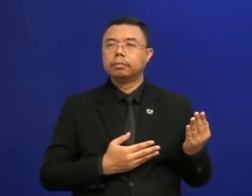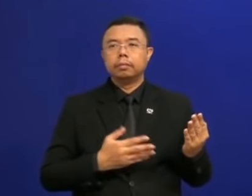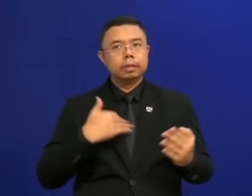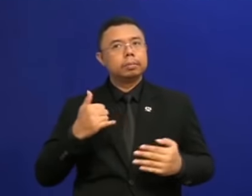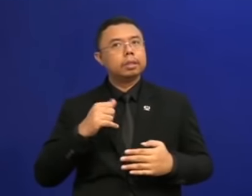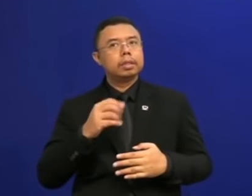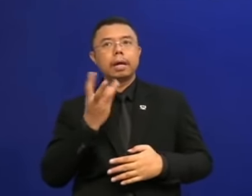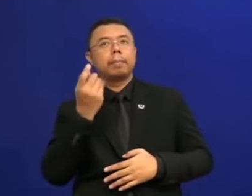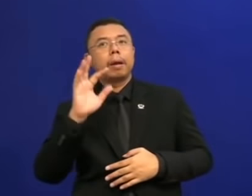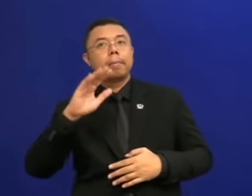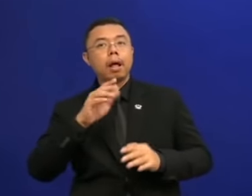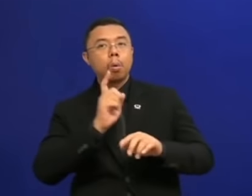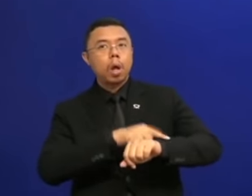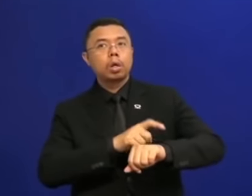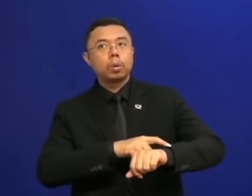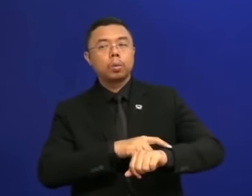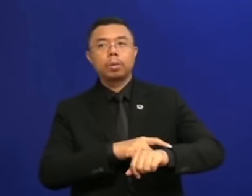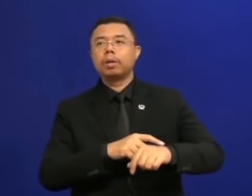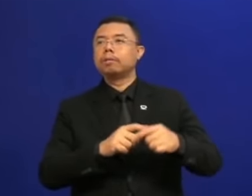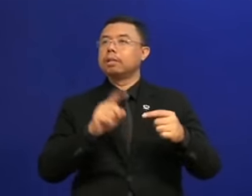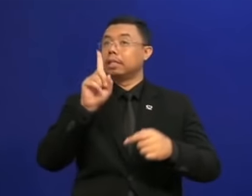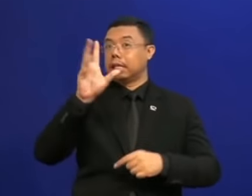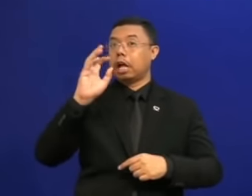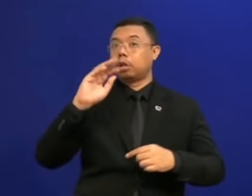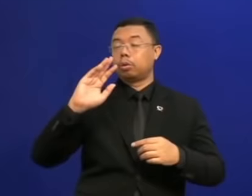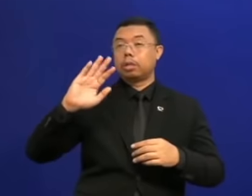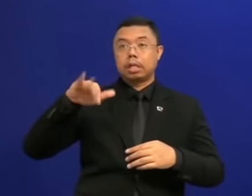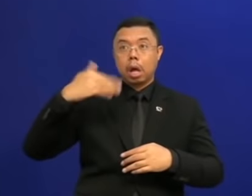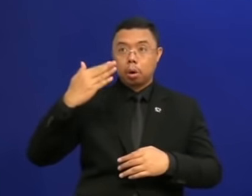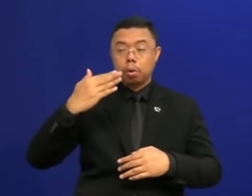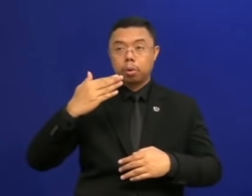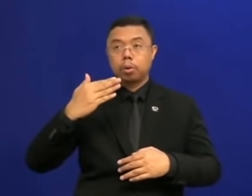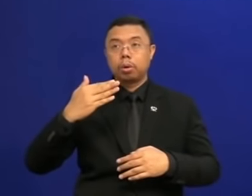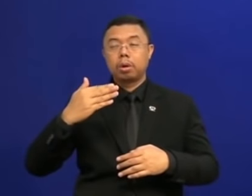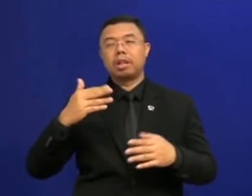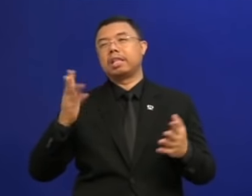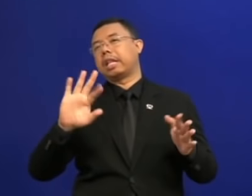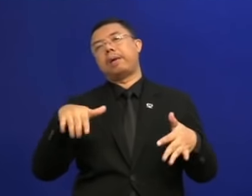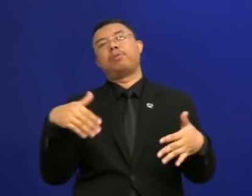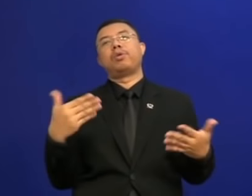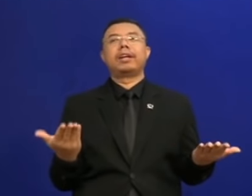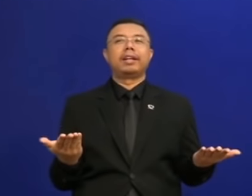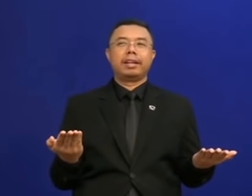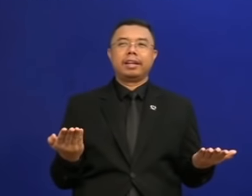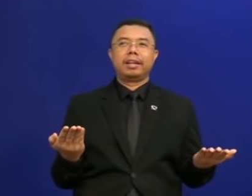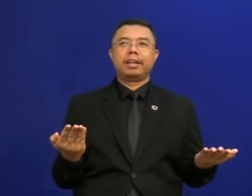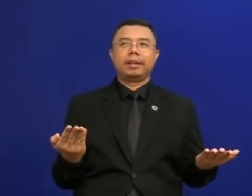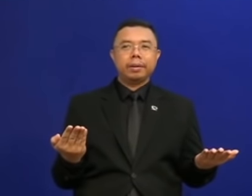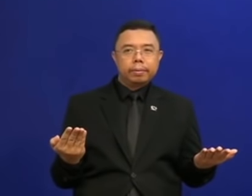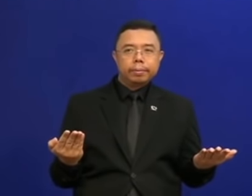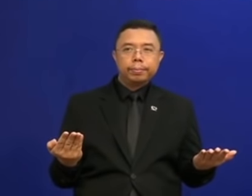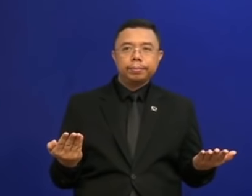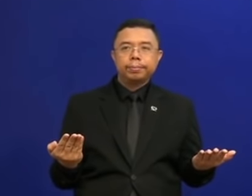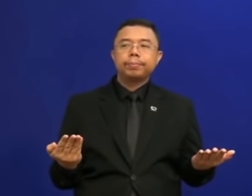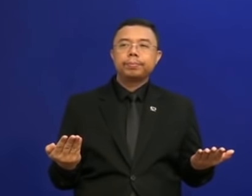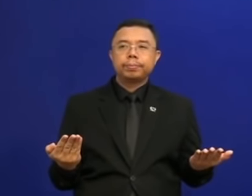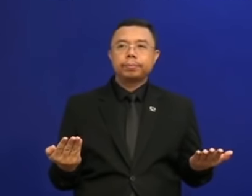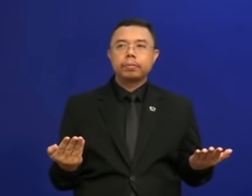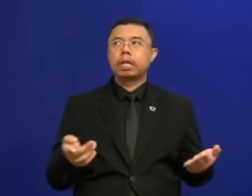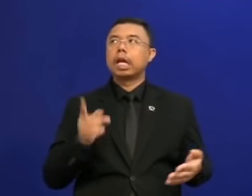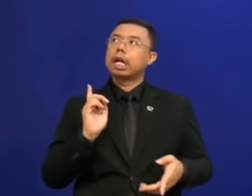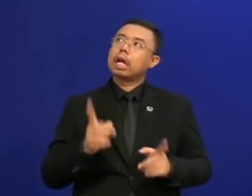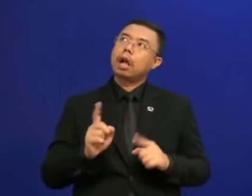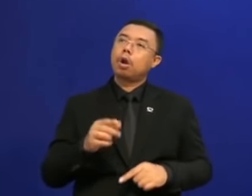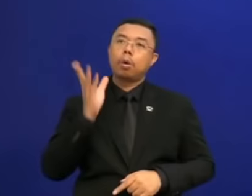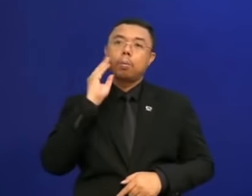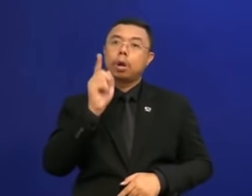bisa berapa lama? Paling lama 100 tahun. Tapi tidak mungkin, saudaraku. Ya, kalau usia